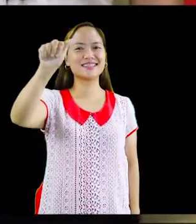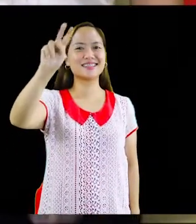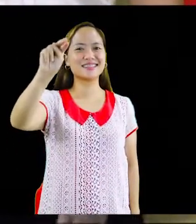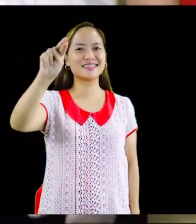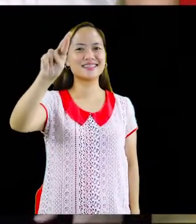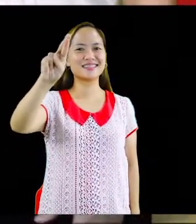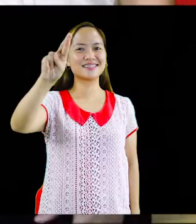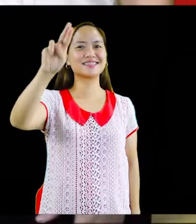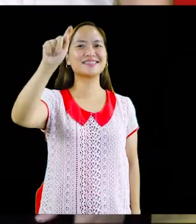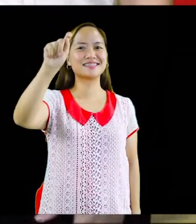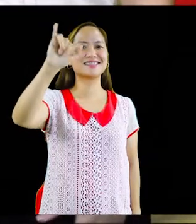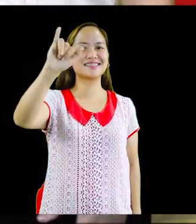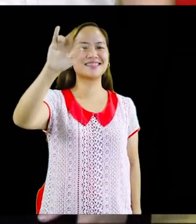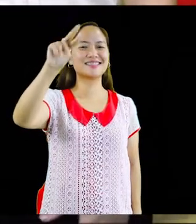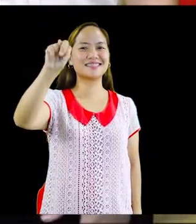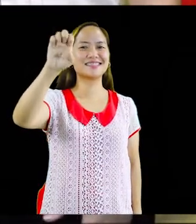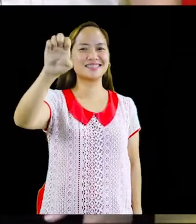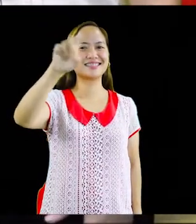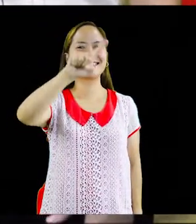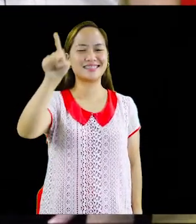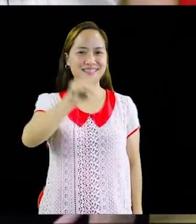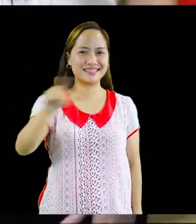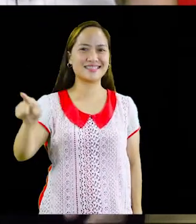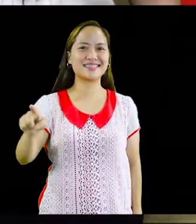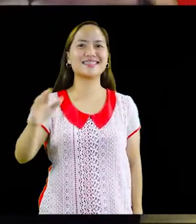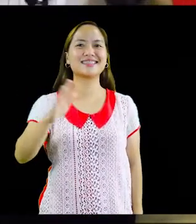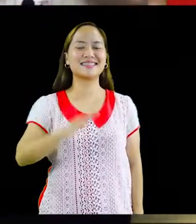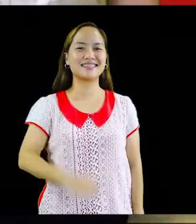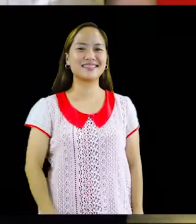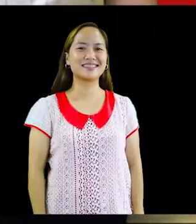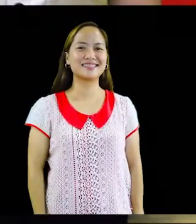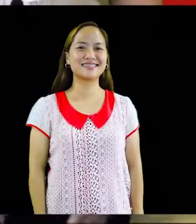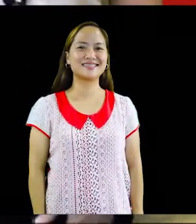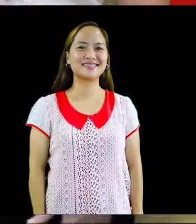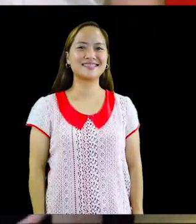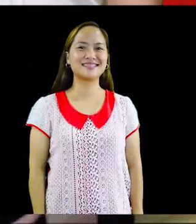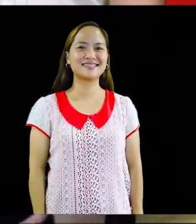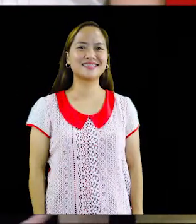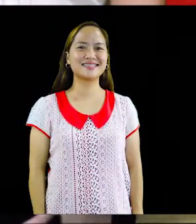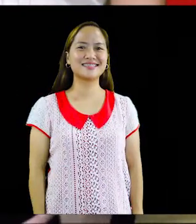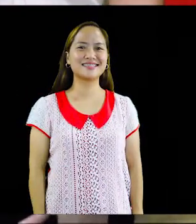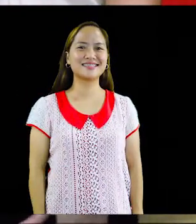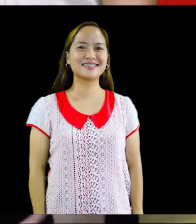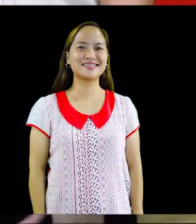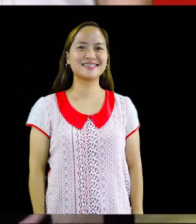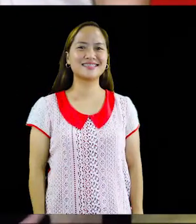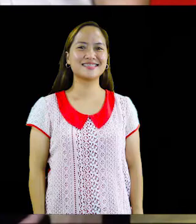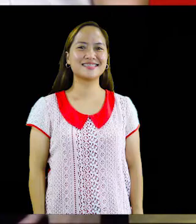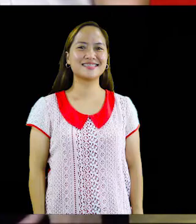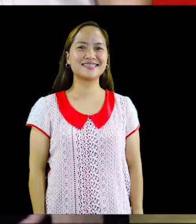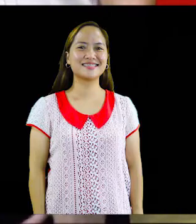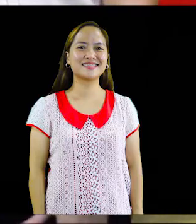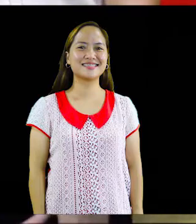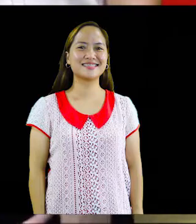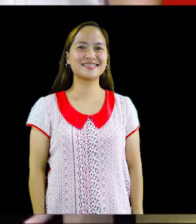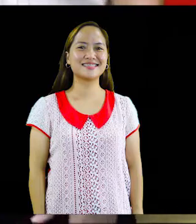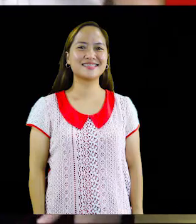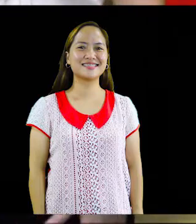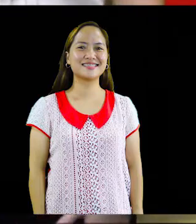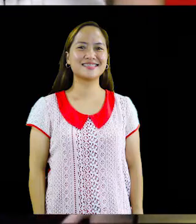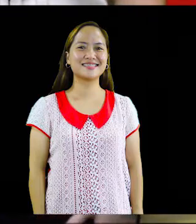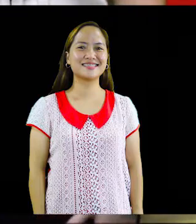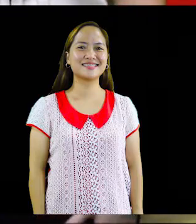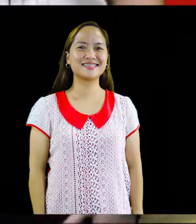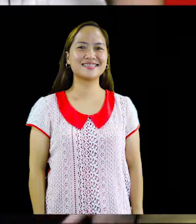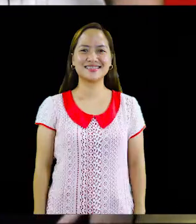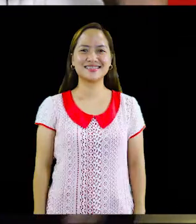Ako, si Sarabel Martinez. Sa liwa, ako, si Sarabel Martinez.